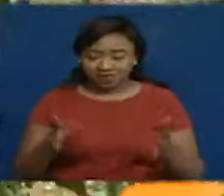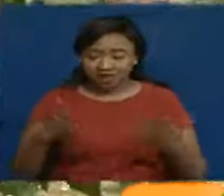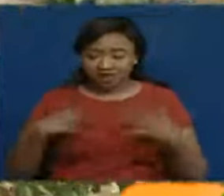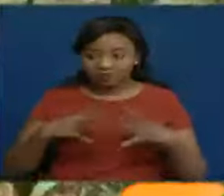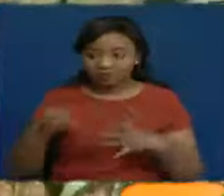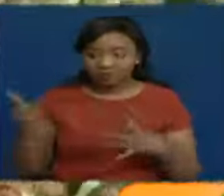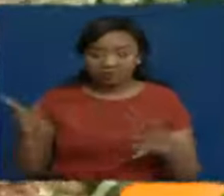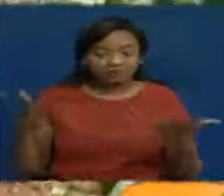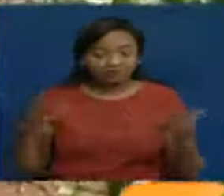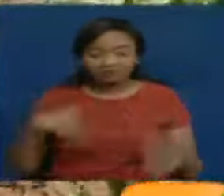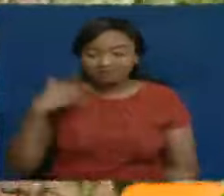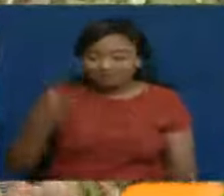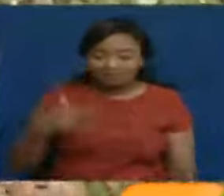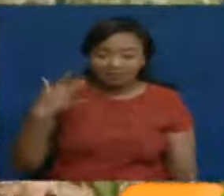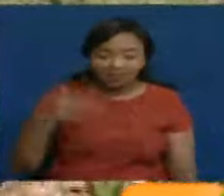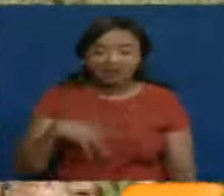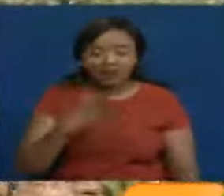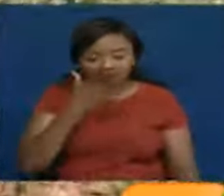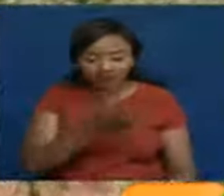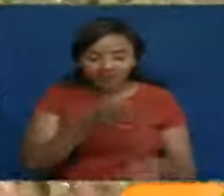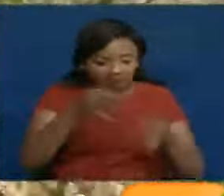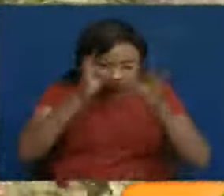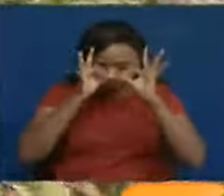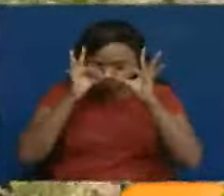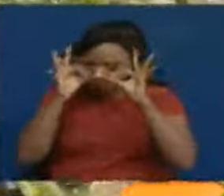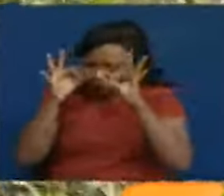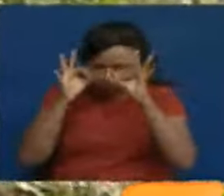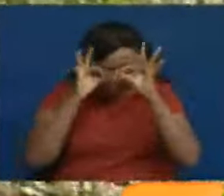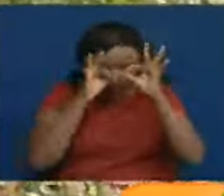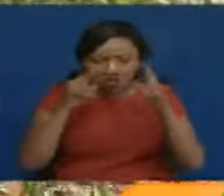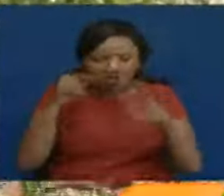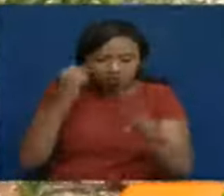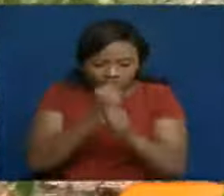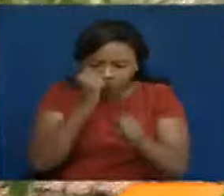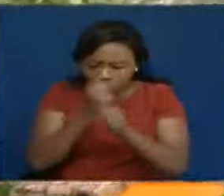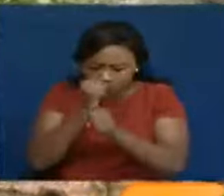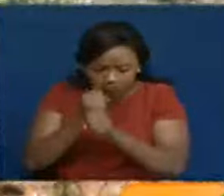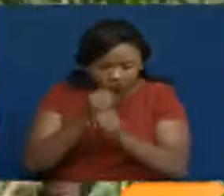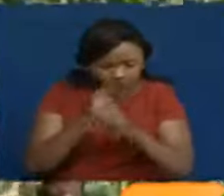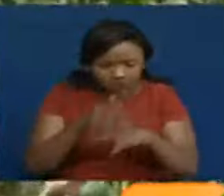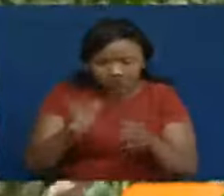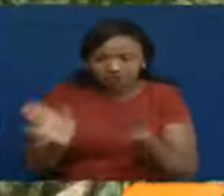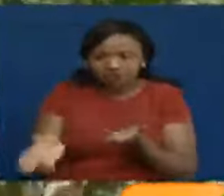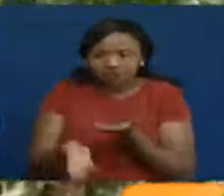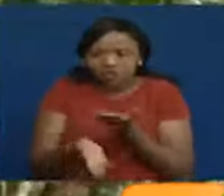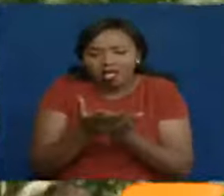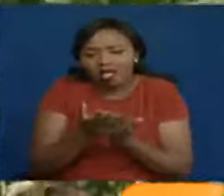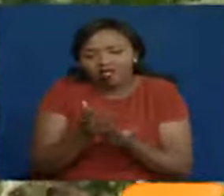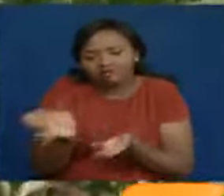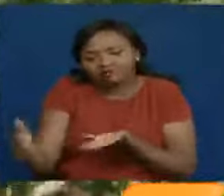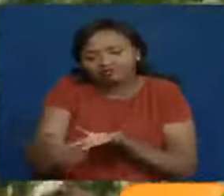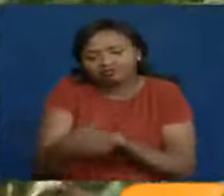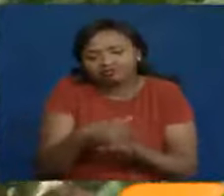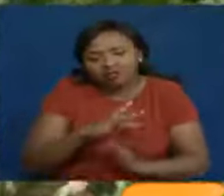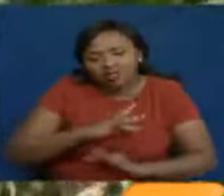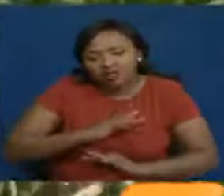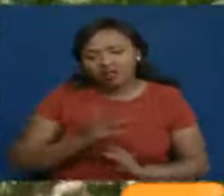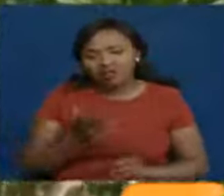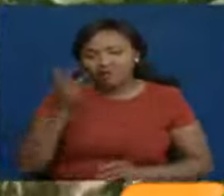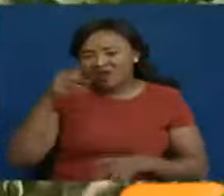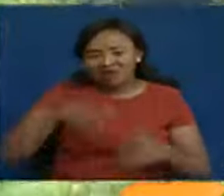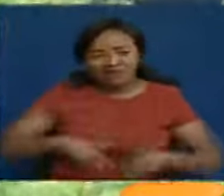kila kuchao wanakesha shambani na silaha ili angalau kuokoa mazao yao japo kwa kiasi kutokana na uvamizi